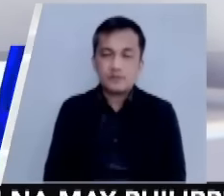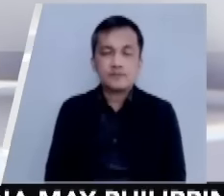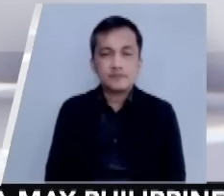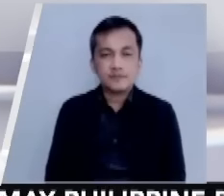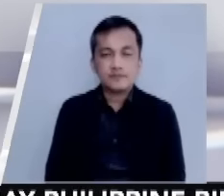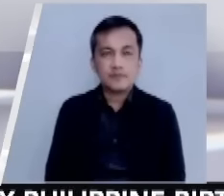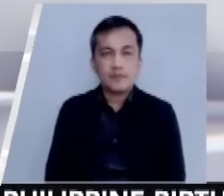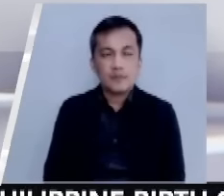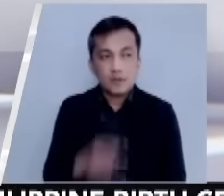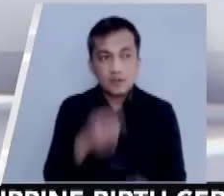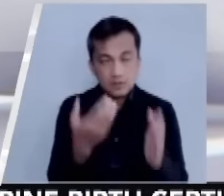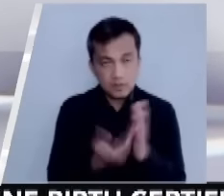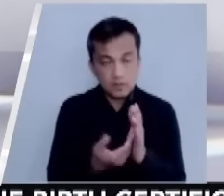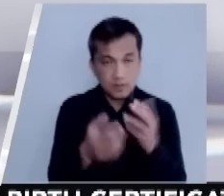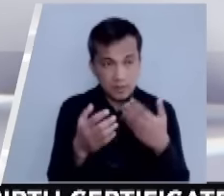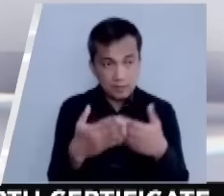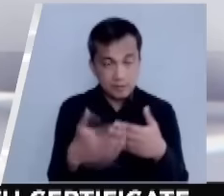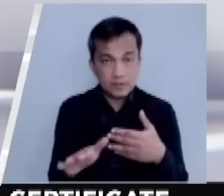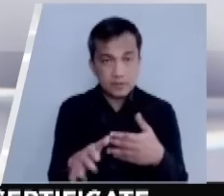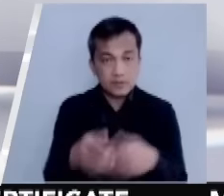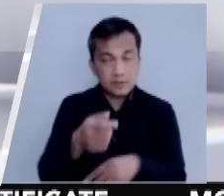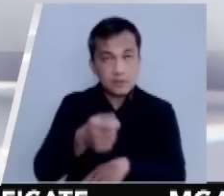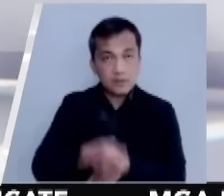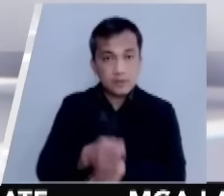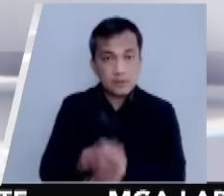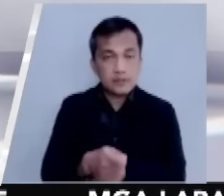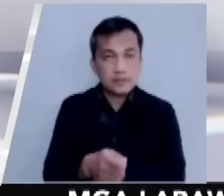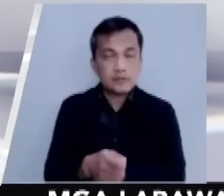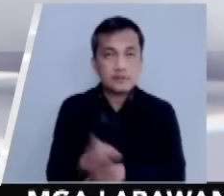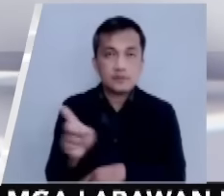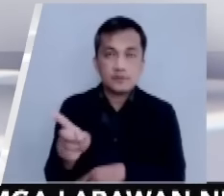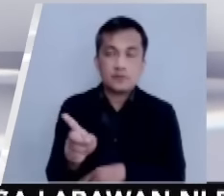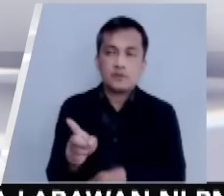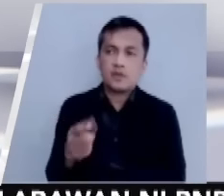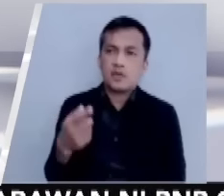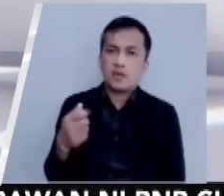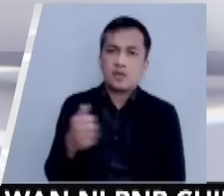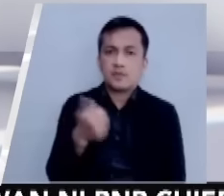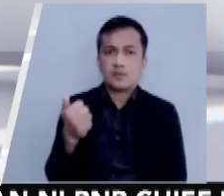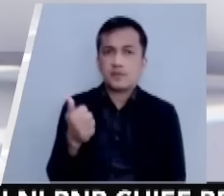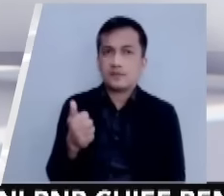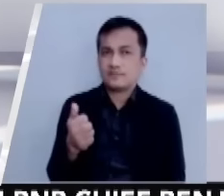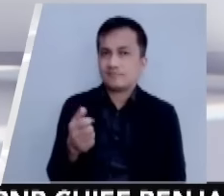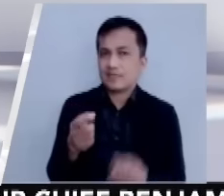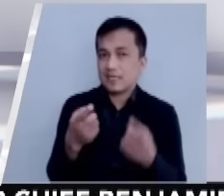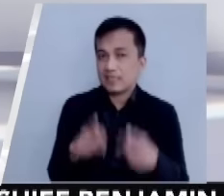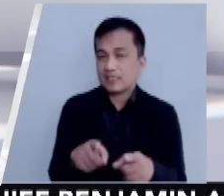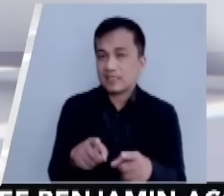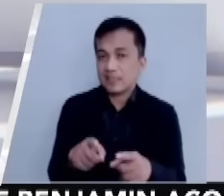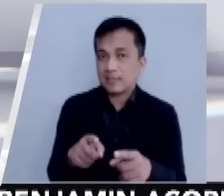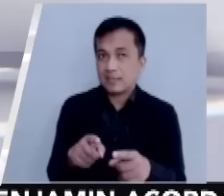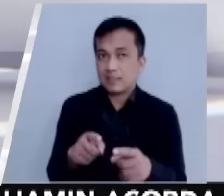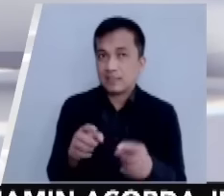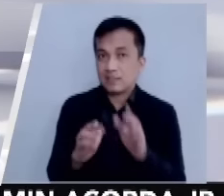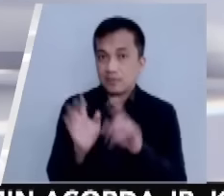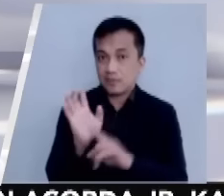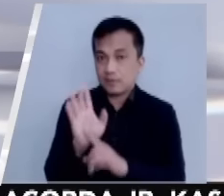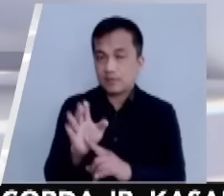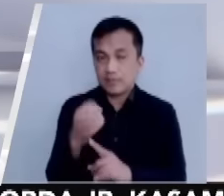after nung hearing, Vicky, meron pang eksena dyan na ipakita natin kanina na parang kinukumbinse